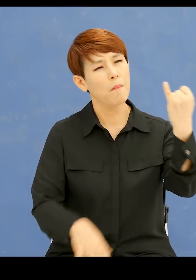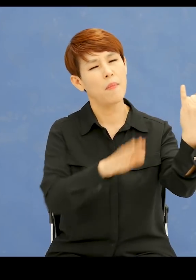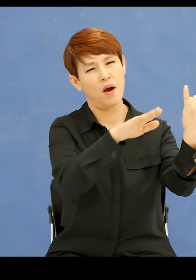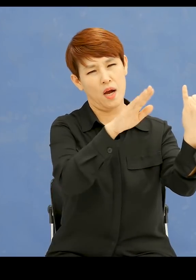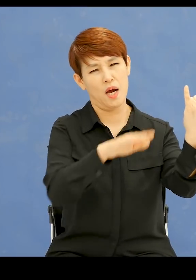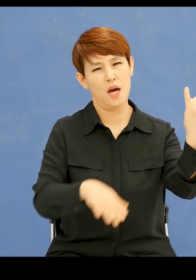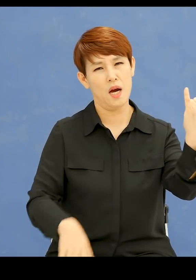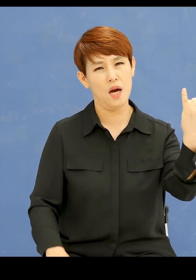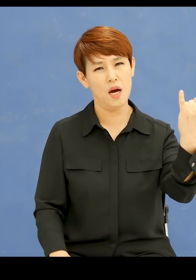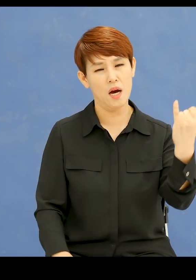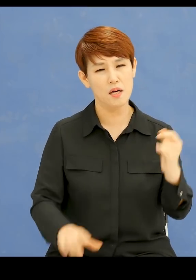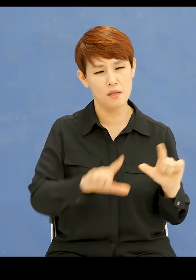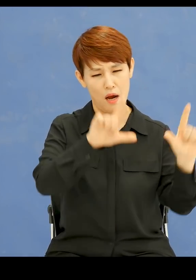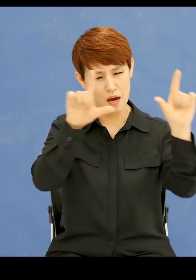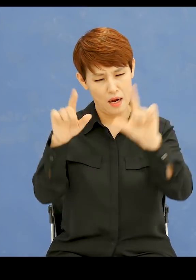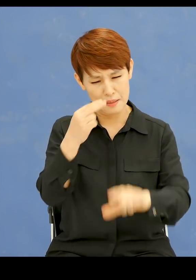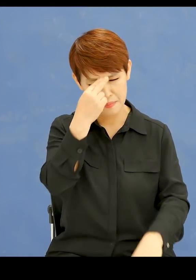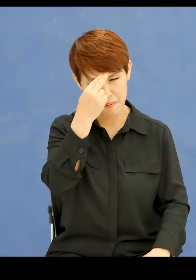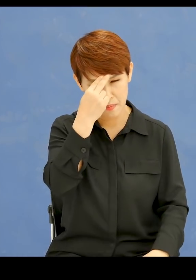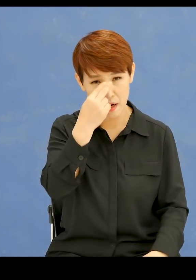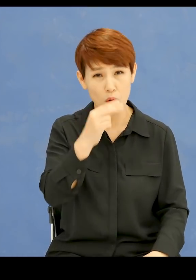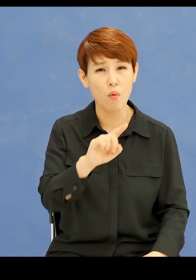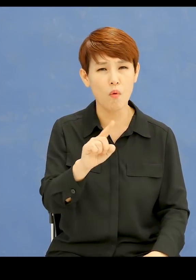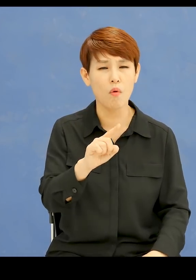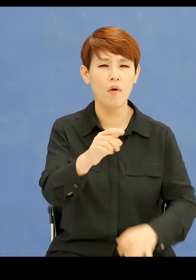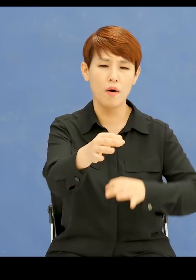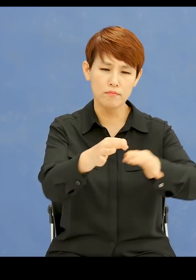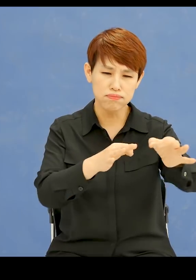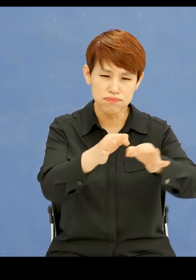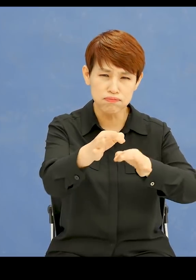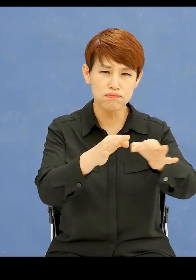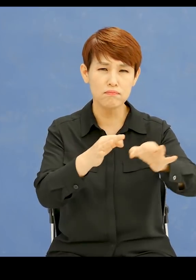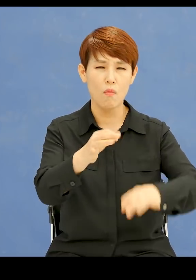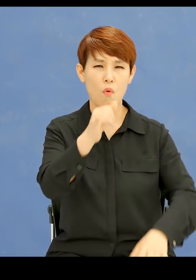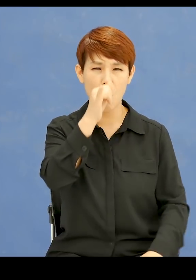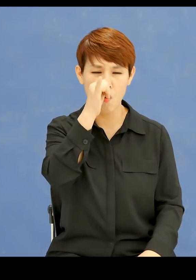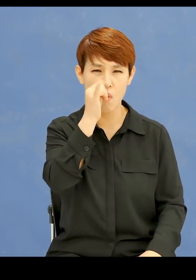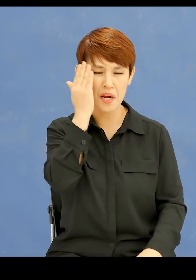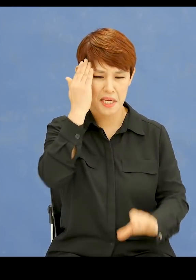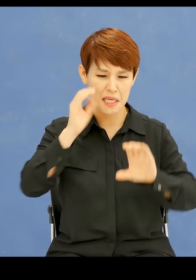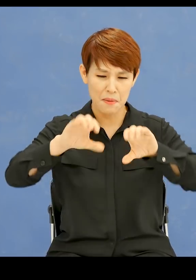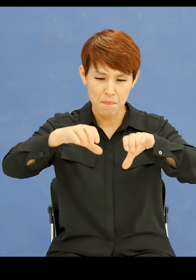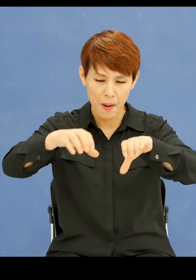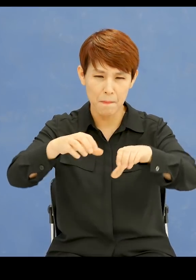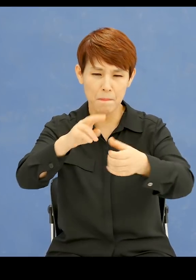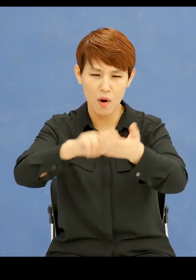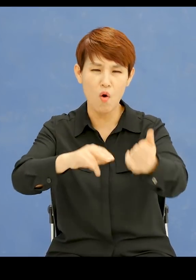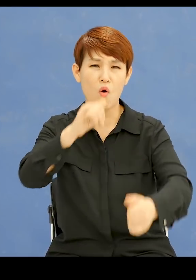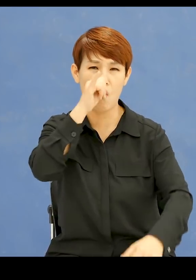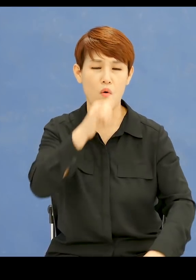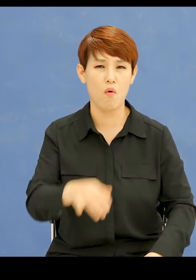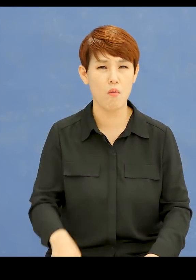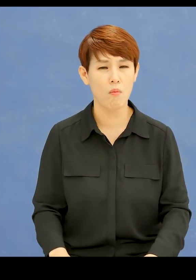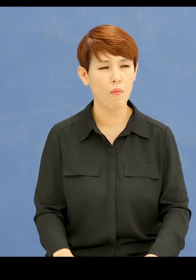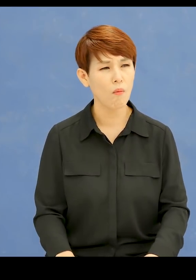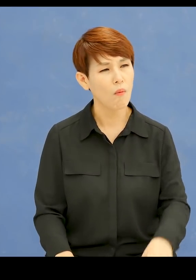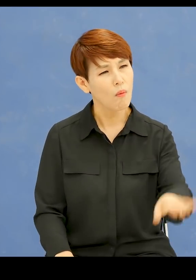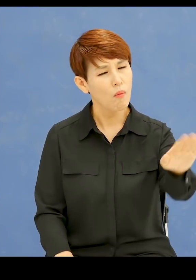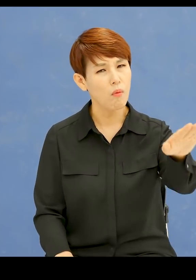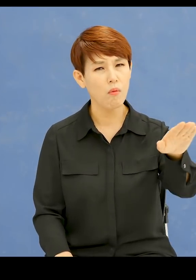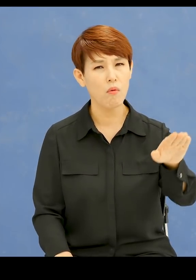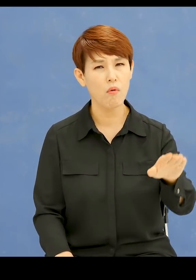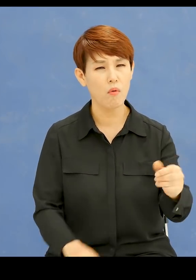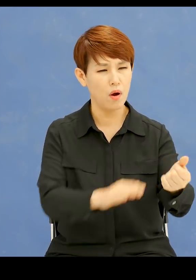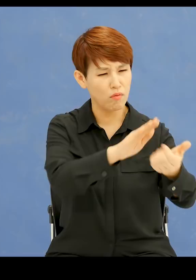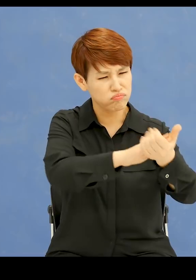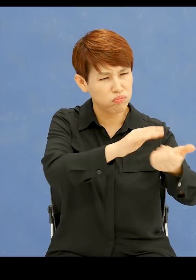보통 집안이 이렇게 어려우면은 시장에서 쑥떡도 팔고 김밥도 팔고 하는데 엄마는 왜